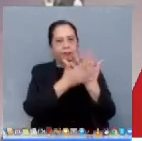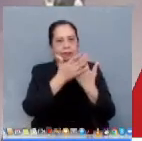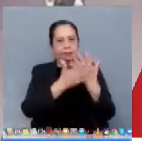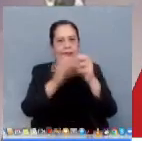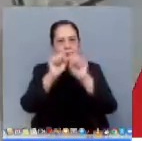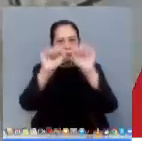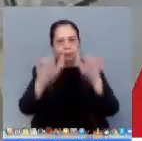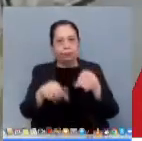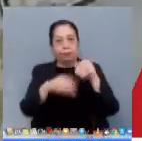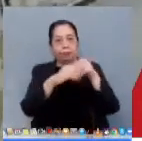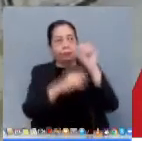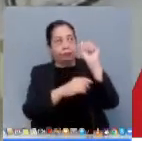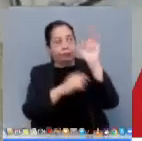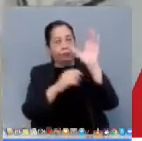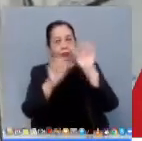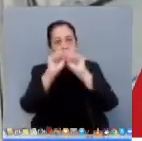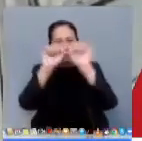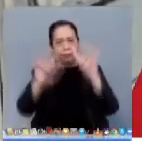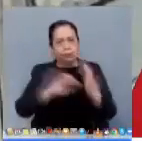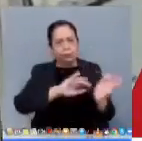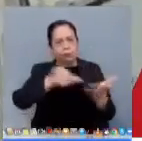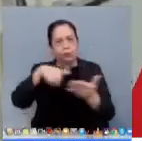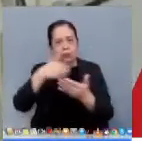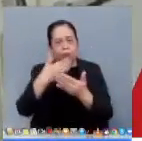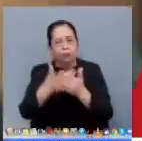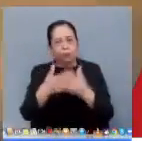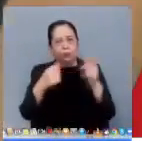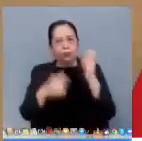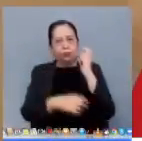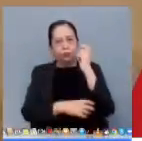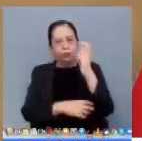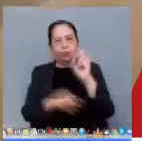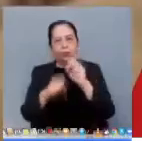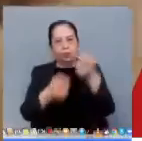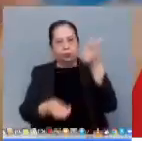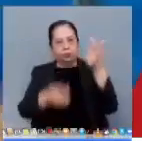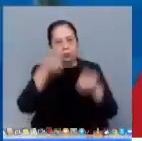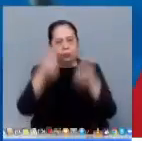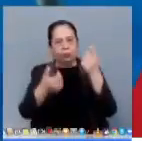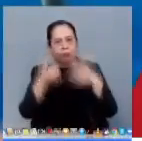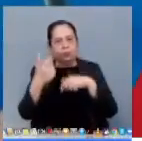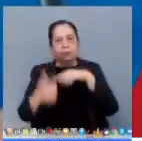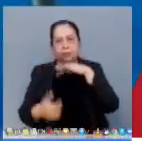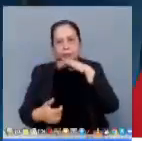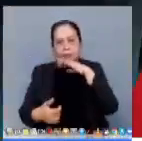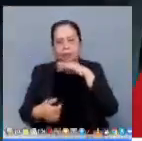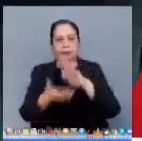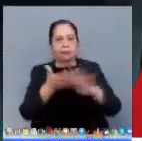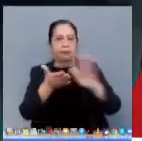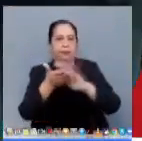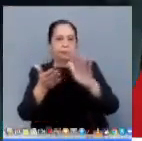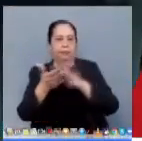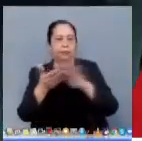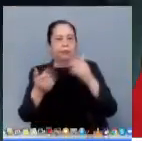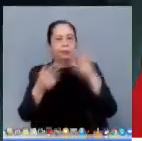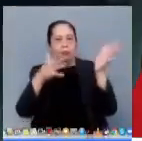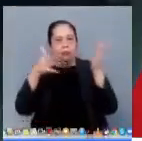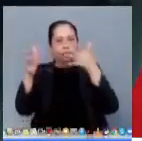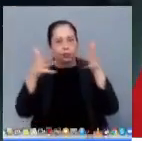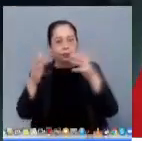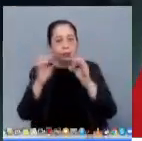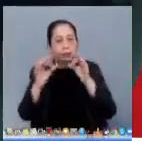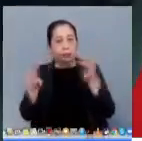conditioning system ng lahat ng train nila para maalis ang mga pathogen at malinis ang hangin. Kung sarado raw ang